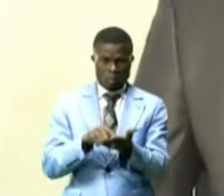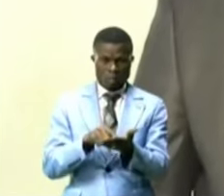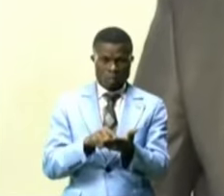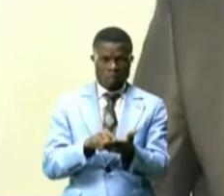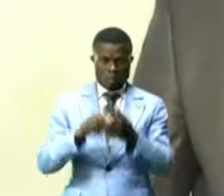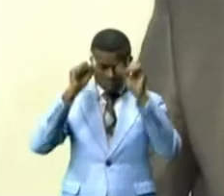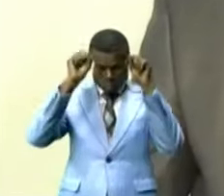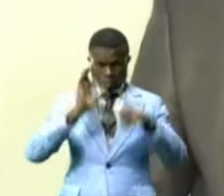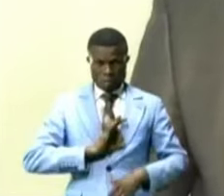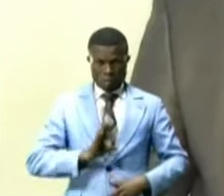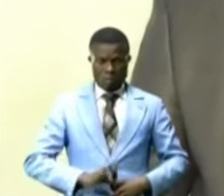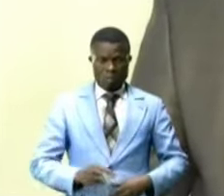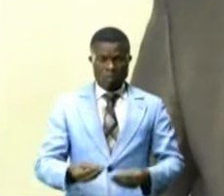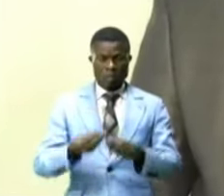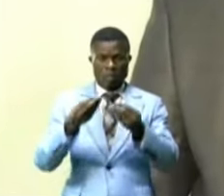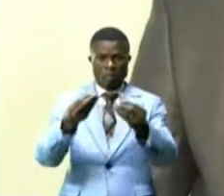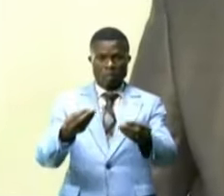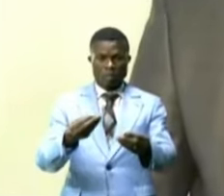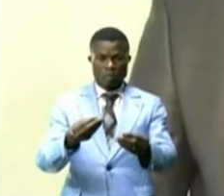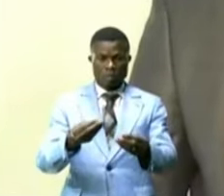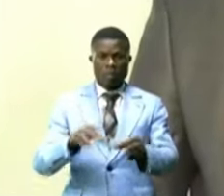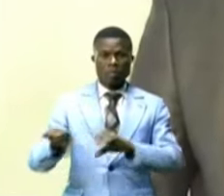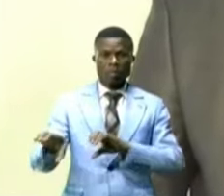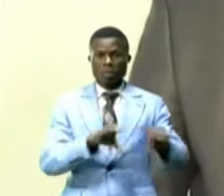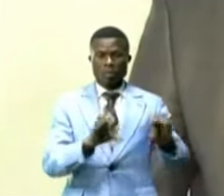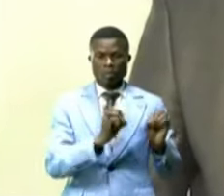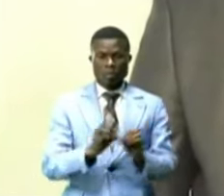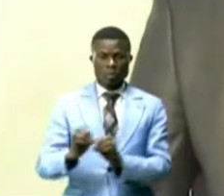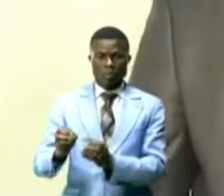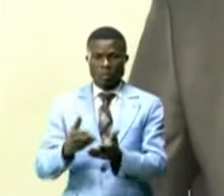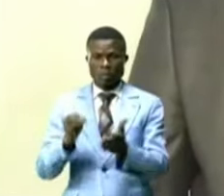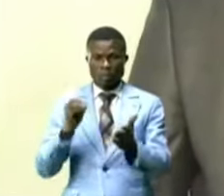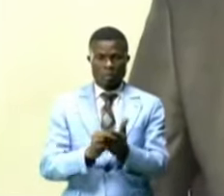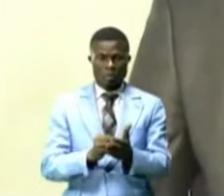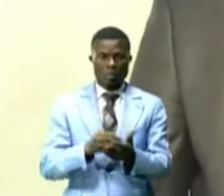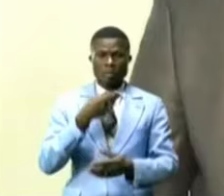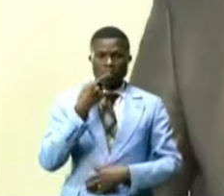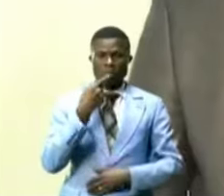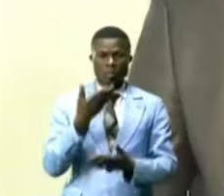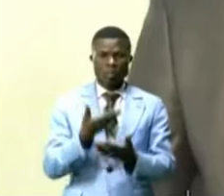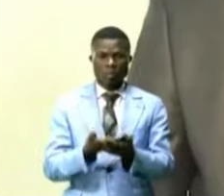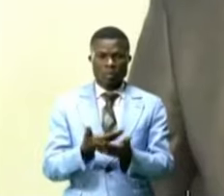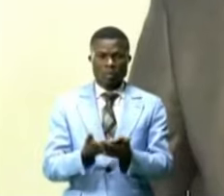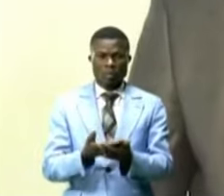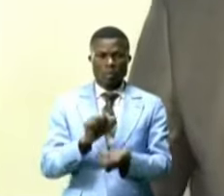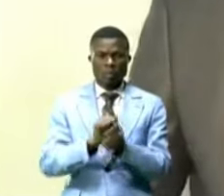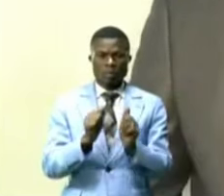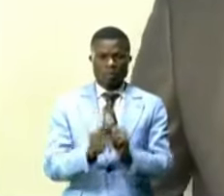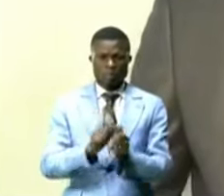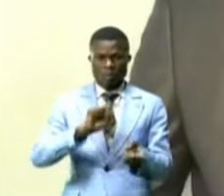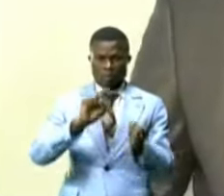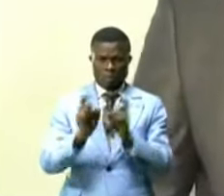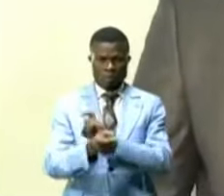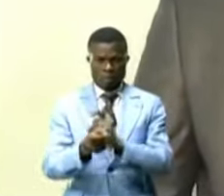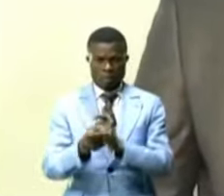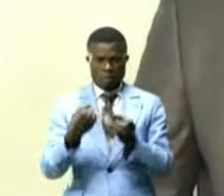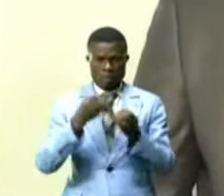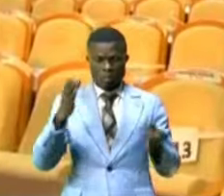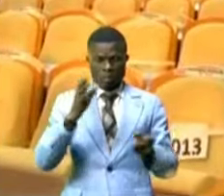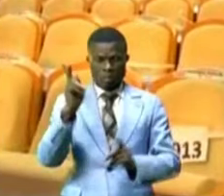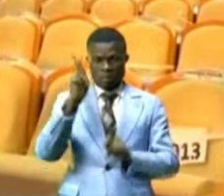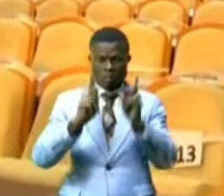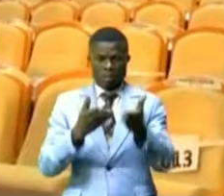a donné quelques actions. Il a mis en relief le potentiel congolais qui doit être transformé en richesse,